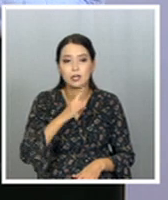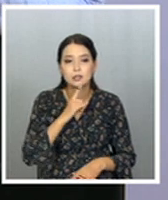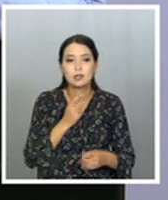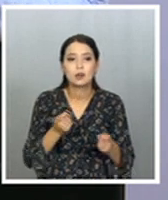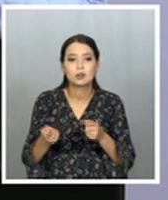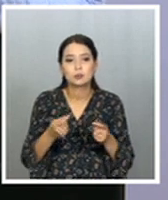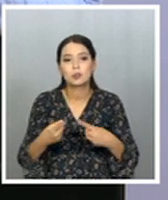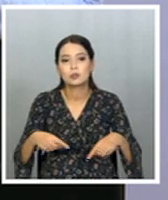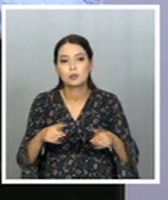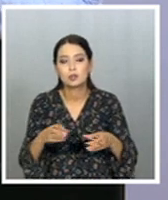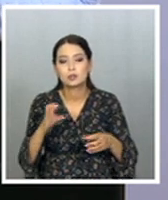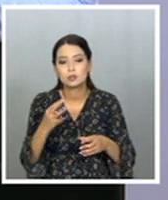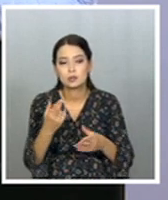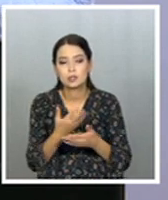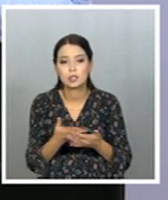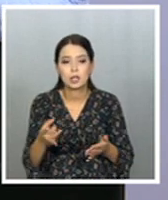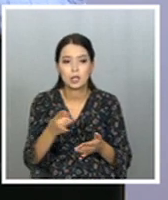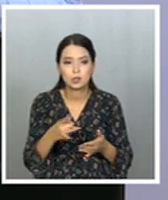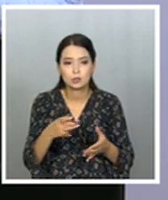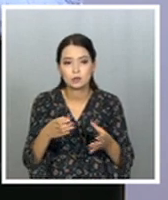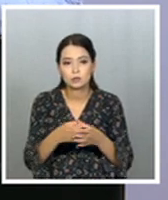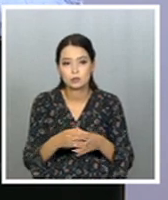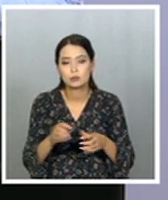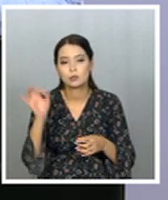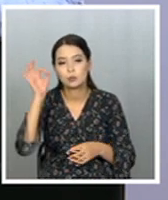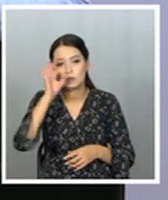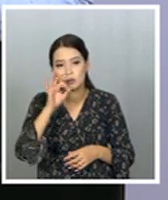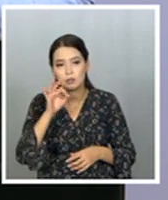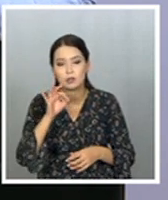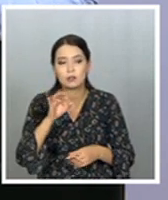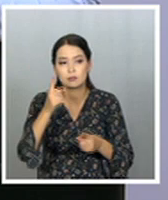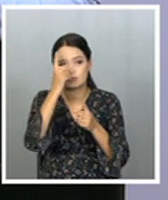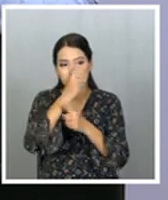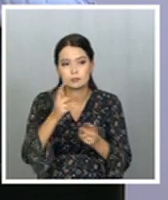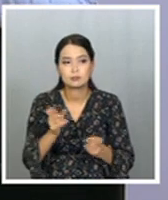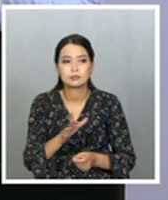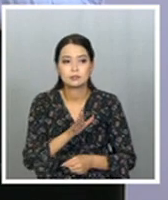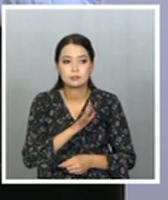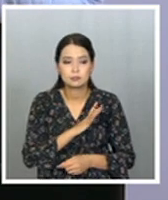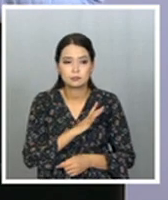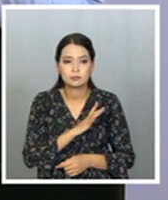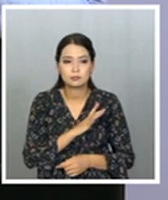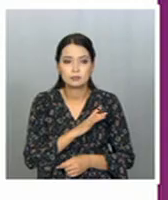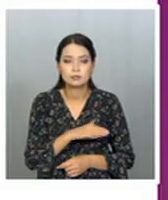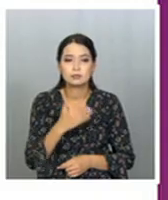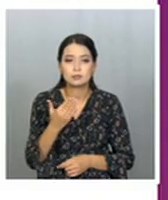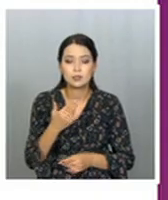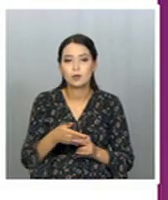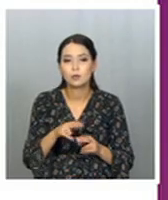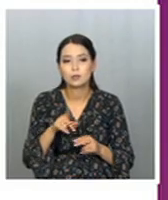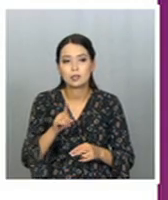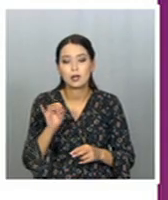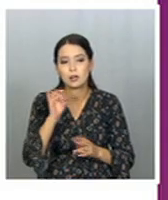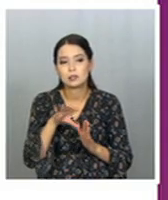кеңестік социалистік республикасының құрылуы туралы декрет жарияланды. Мемлекет РКФСР-дің құрамында